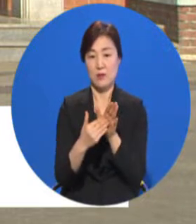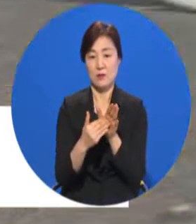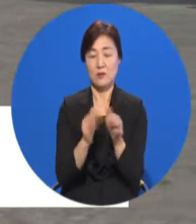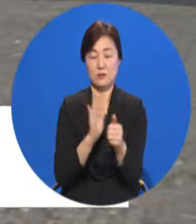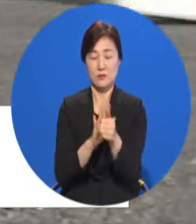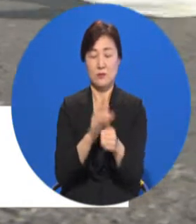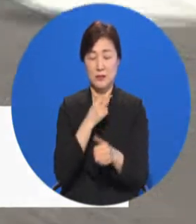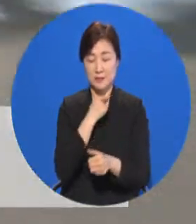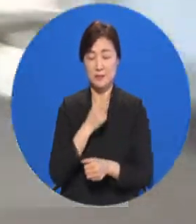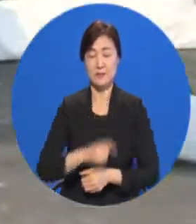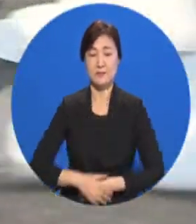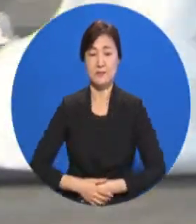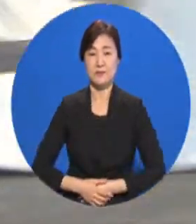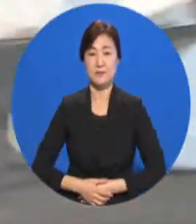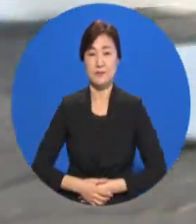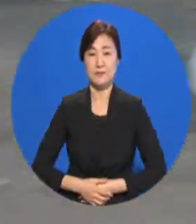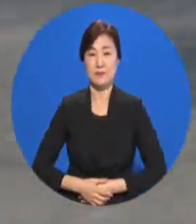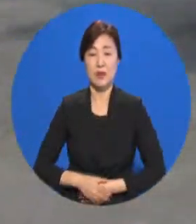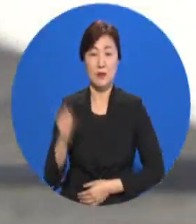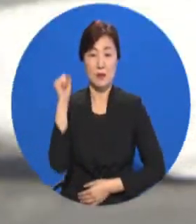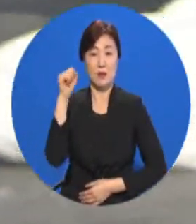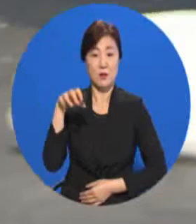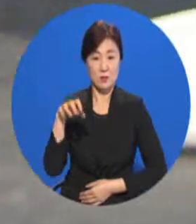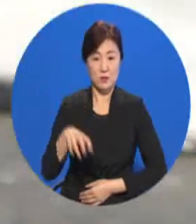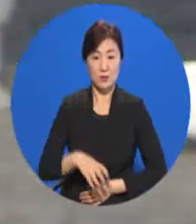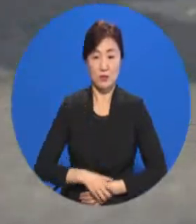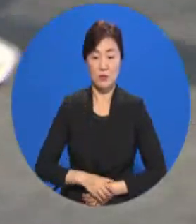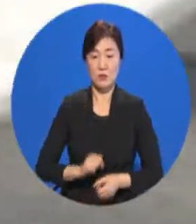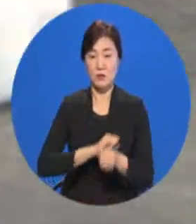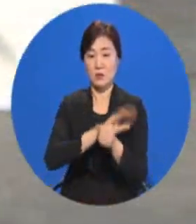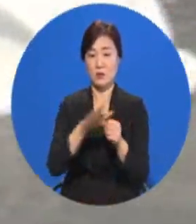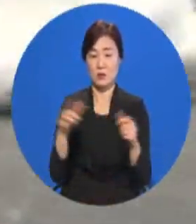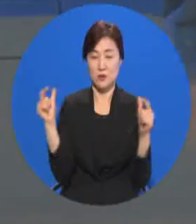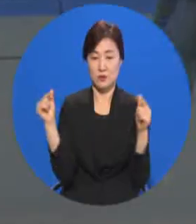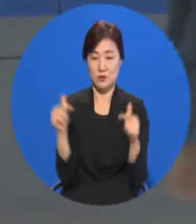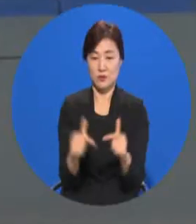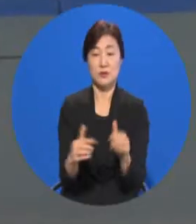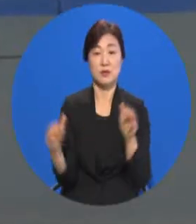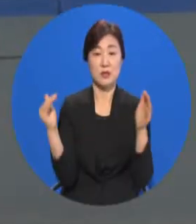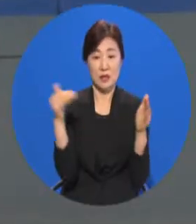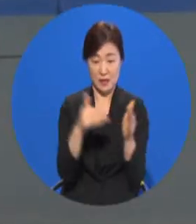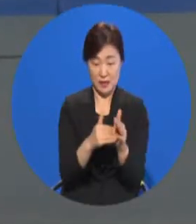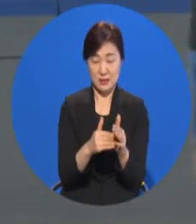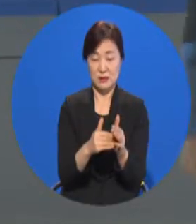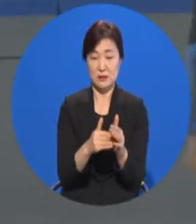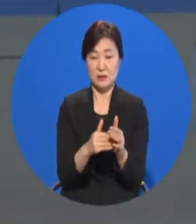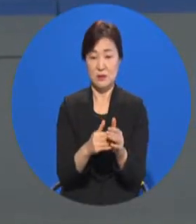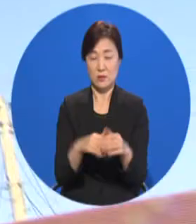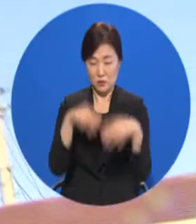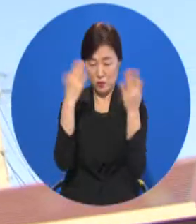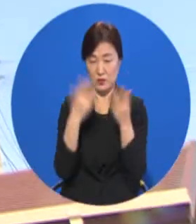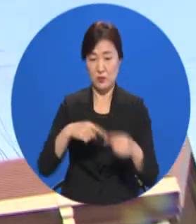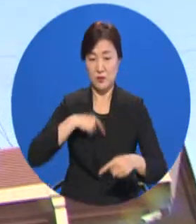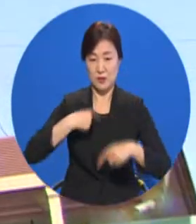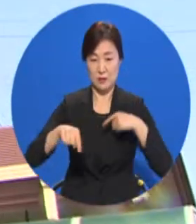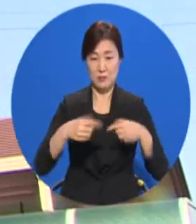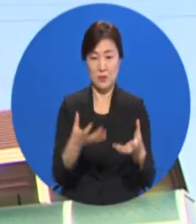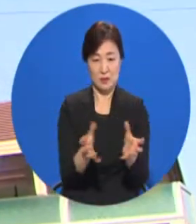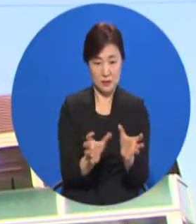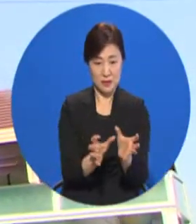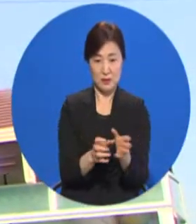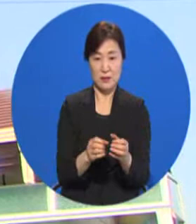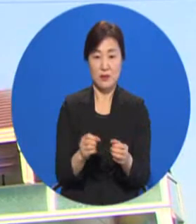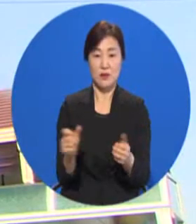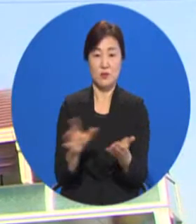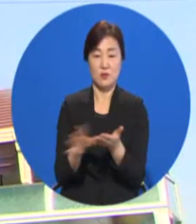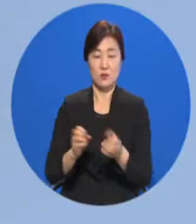되고자. 영암군은 코로나19가 잠잠해질 때까지 전 지역 자율방제단에 방역 물품을